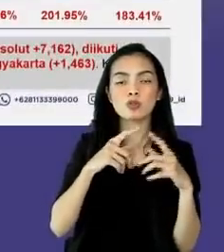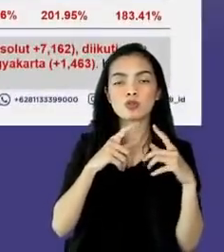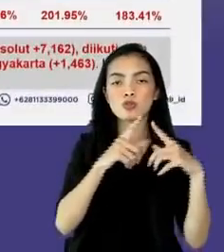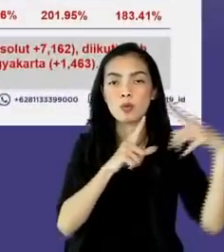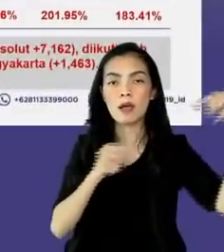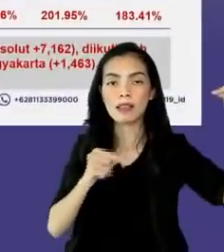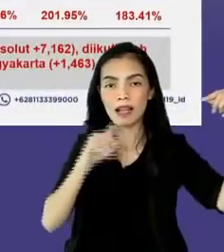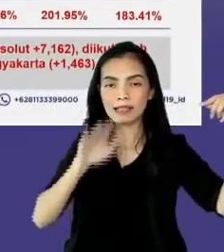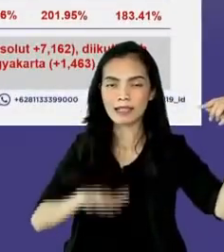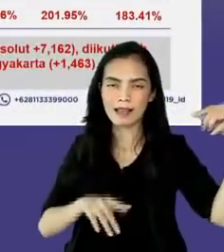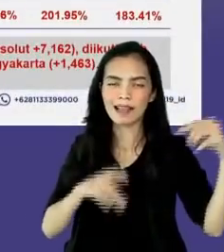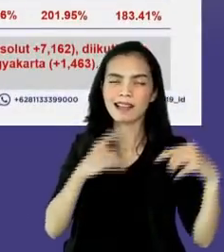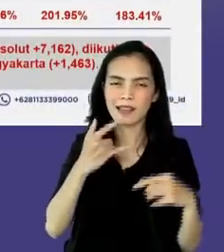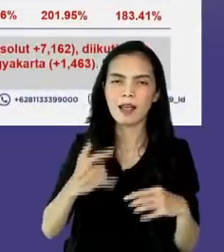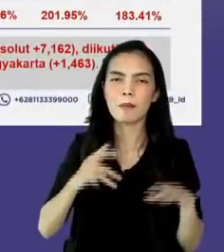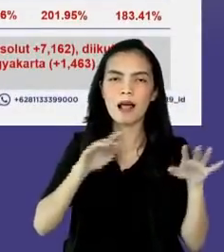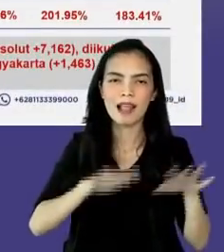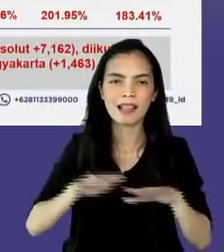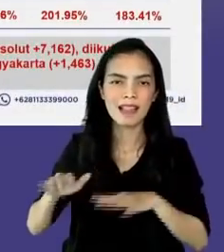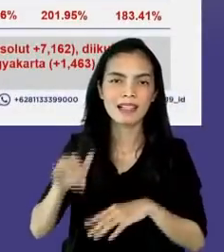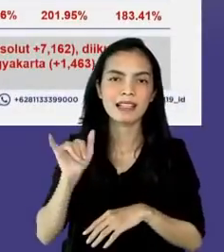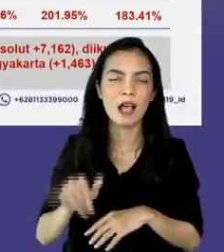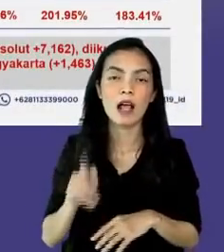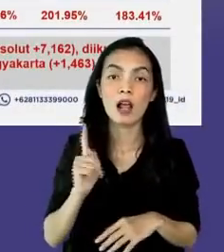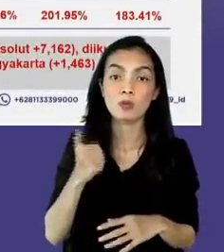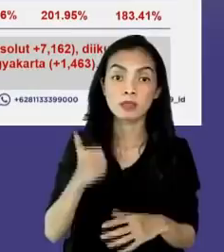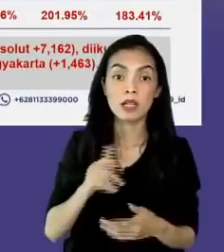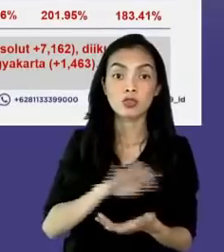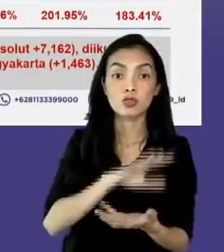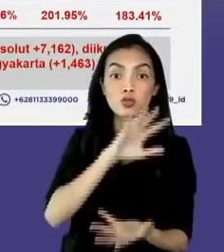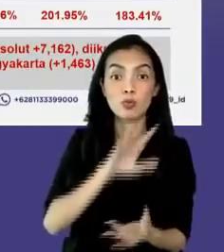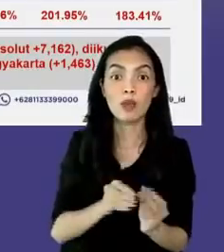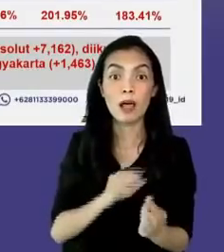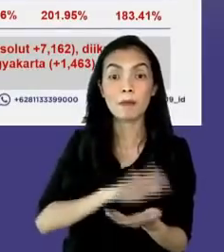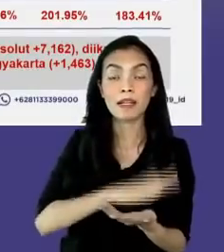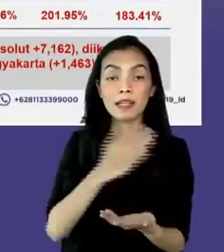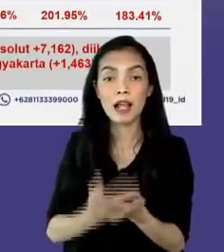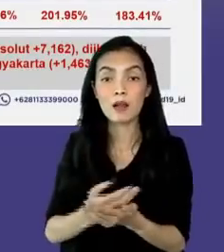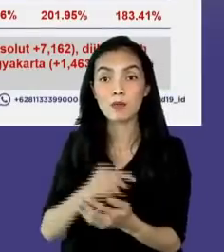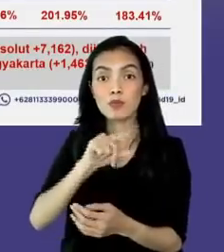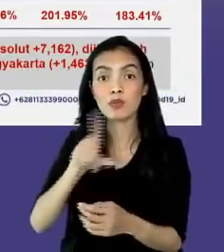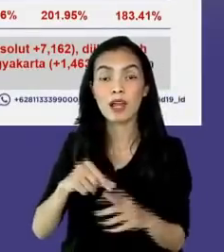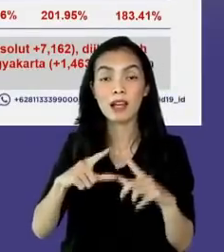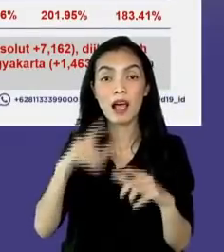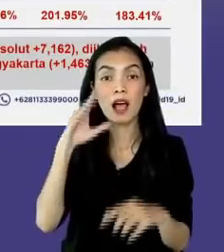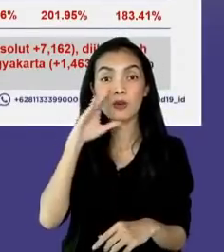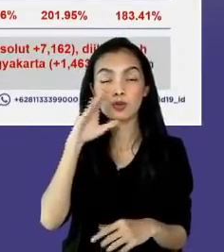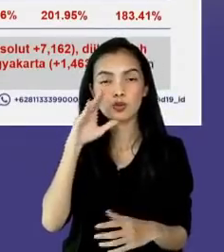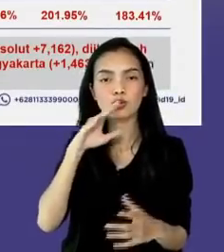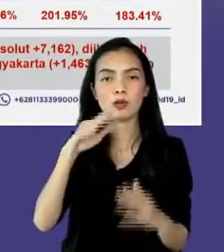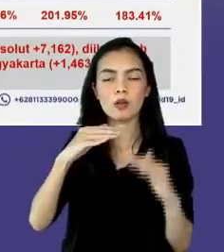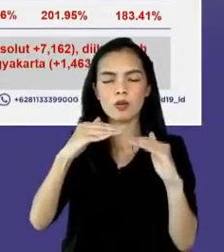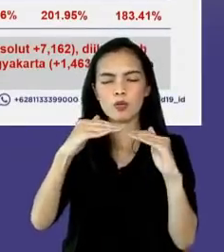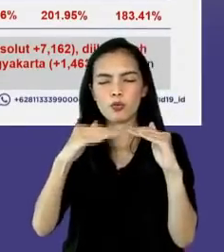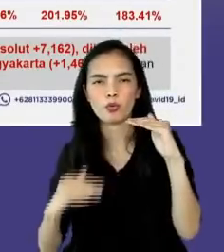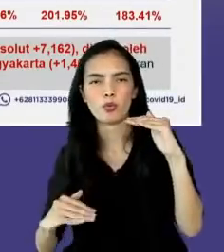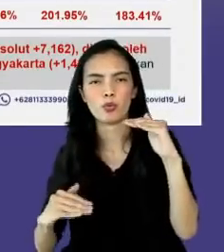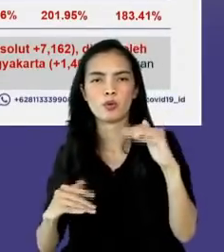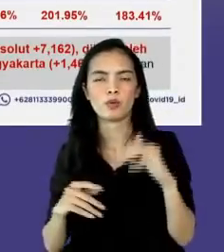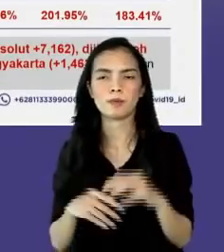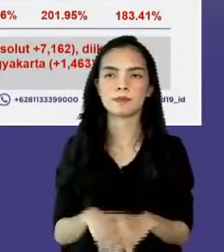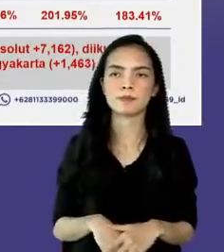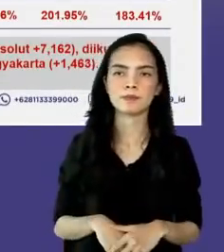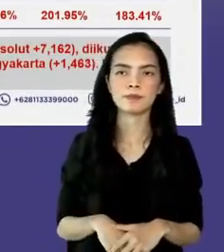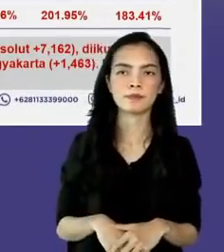adalah highlight, harus hati-hati, sebisa mungkin ditekan angka kematian di bulan Agustus. Baik, ya. Lanjut Dokter Dewi. Kita